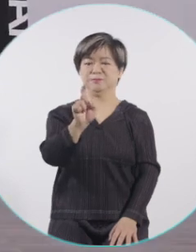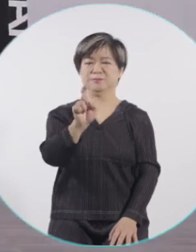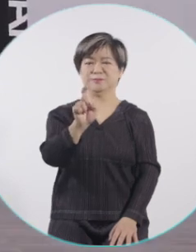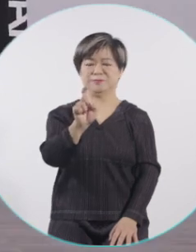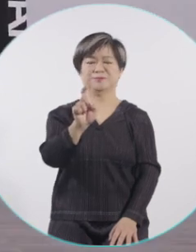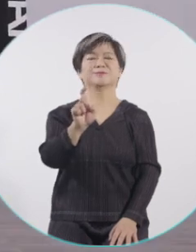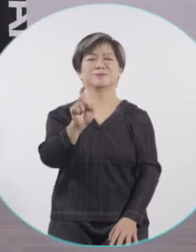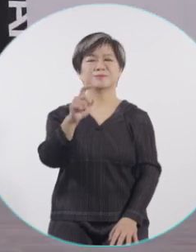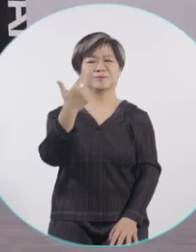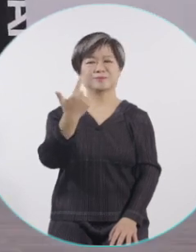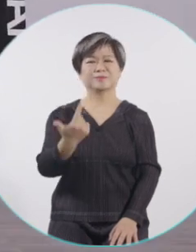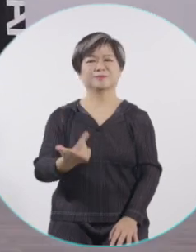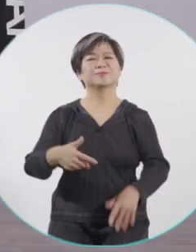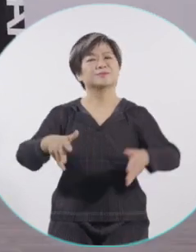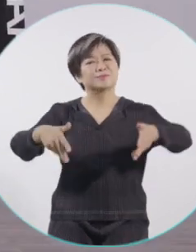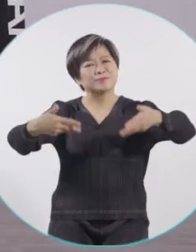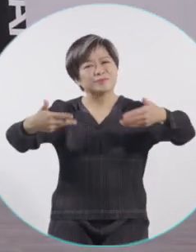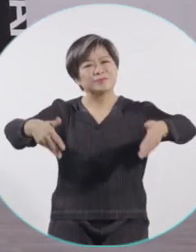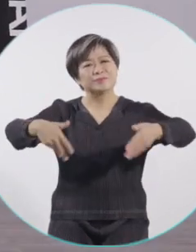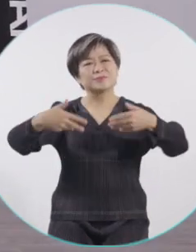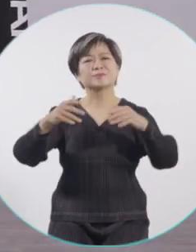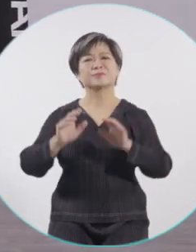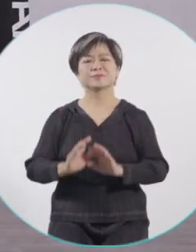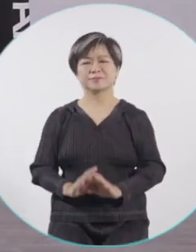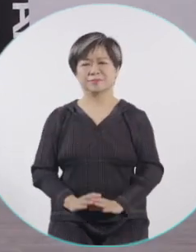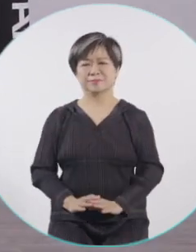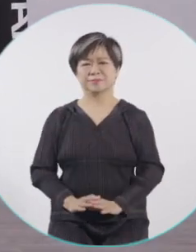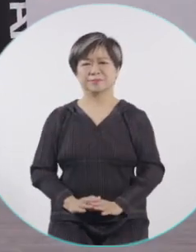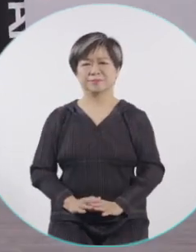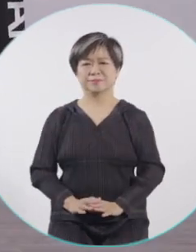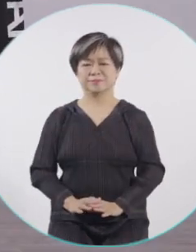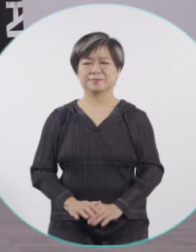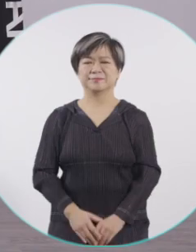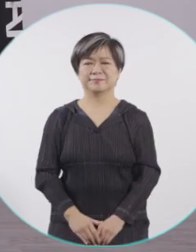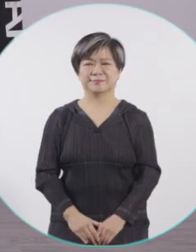十。好，慢慢把你的手放松，把你的身体复归。